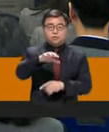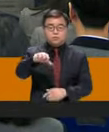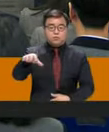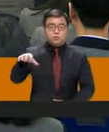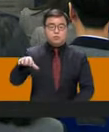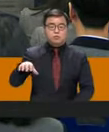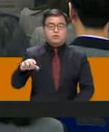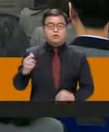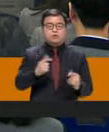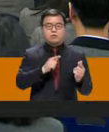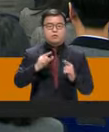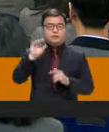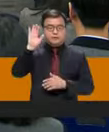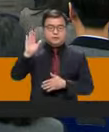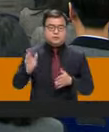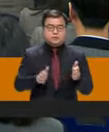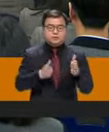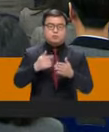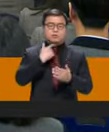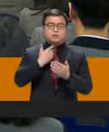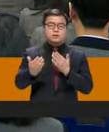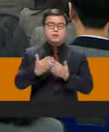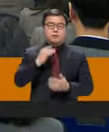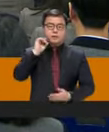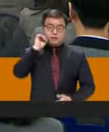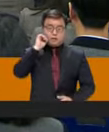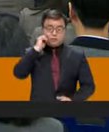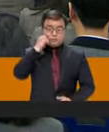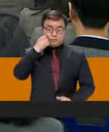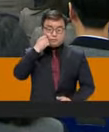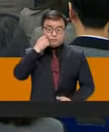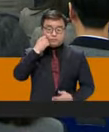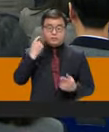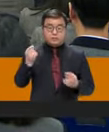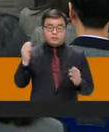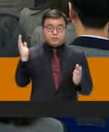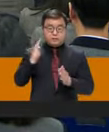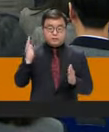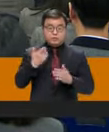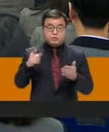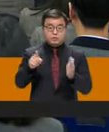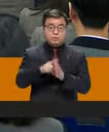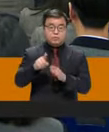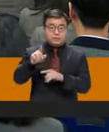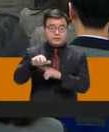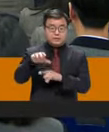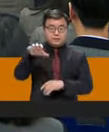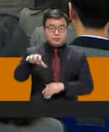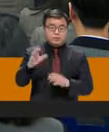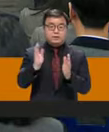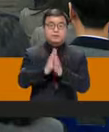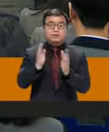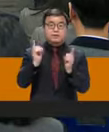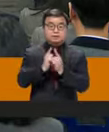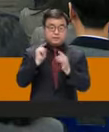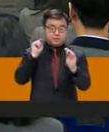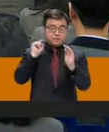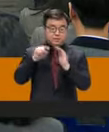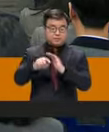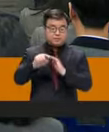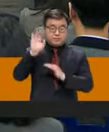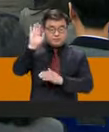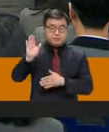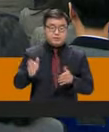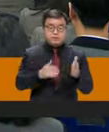다양한 진로 체험을 하기가 어려운데요. 이런 학생들을 위해서 농산어촌 지역으로 직접 찾아가는 진로